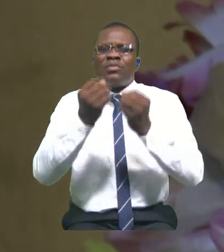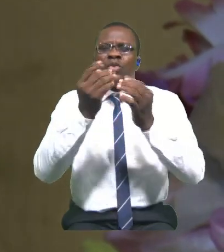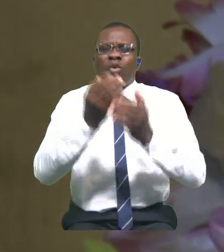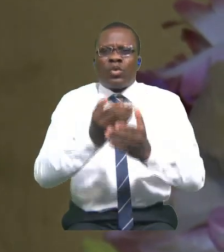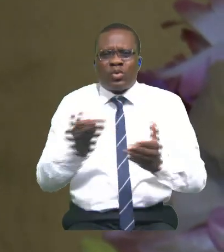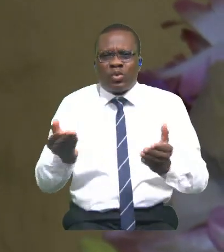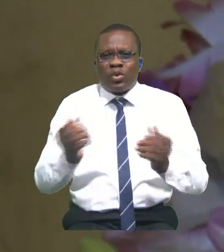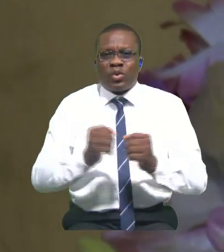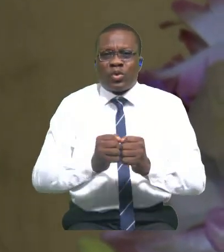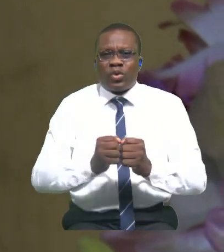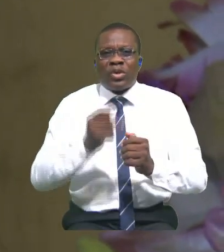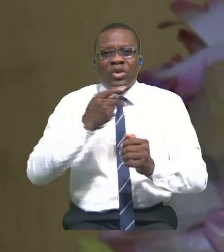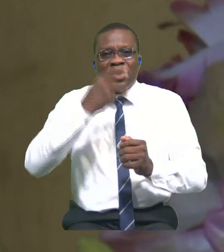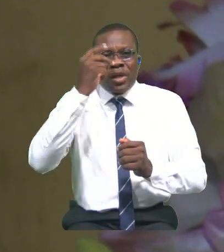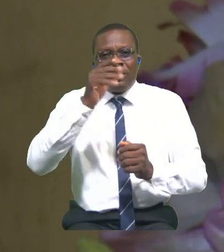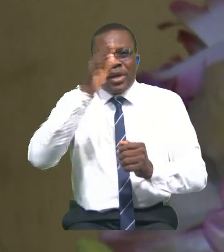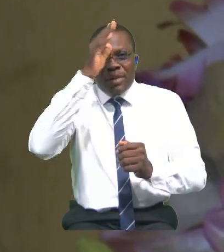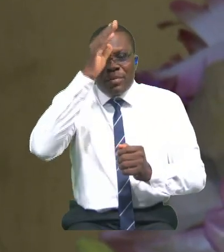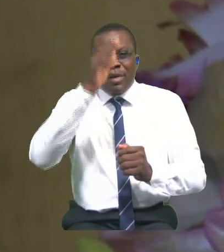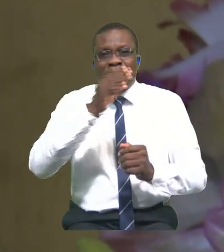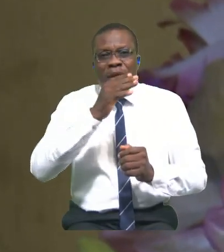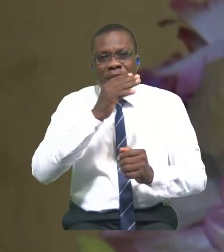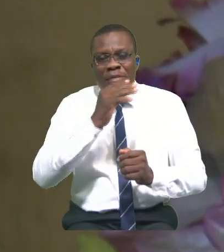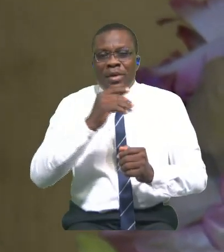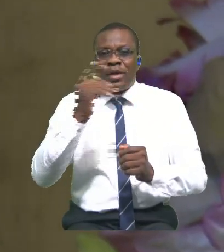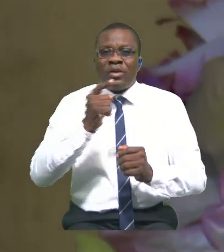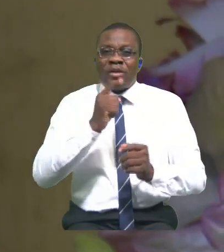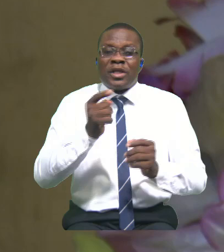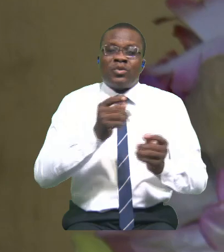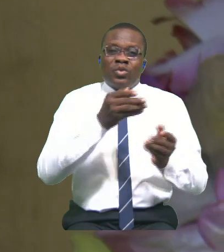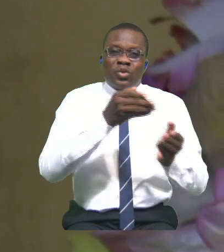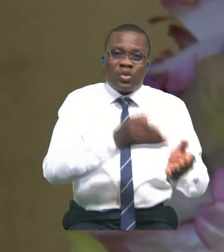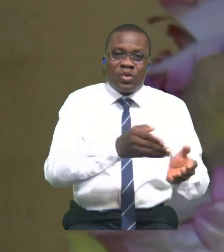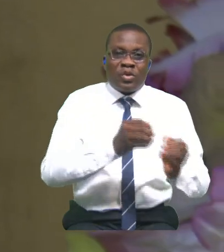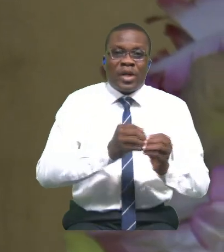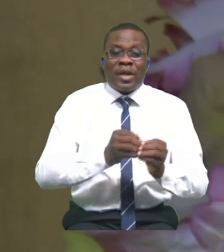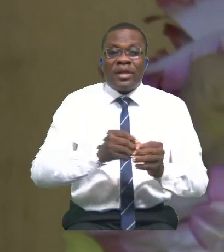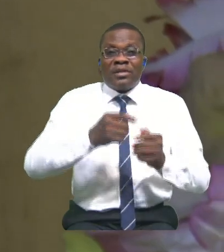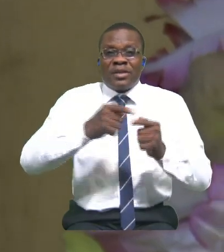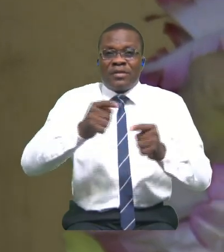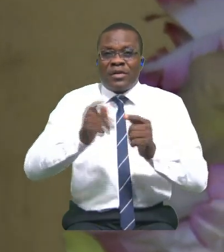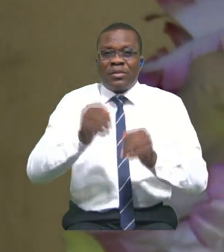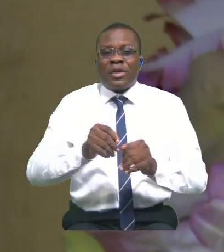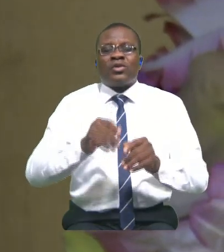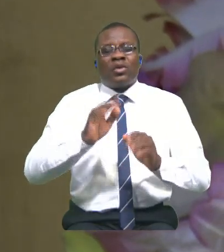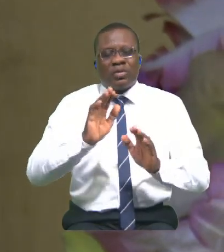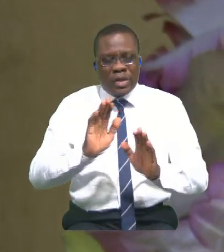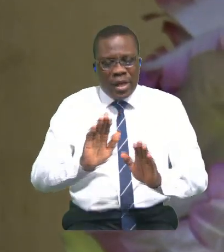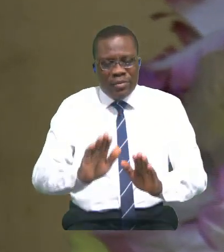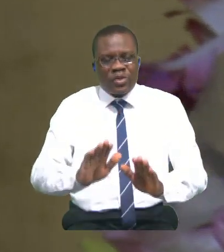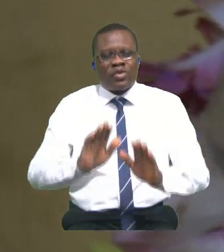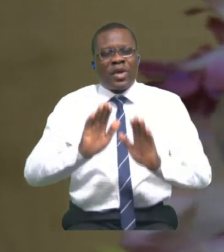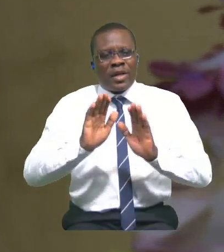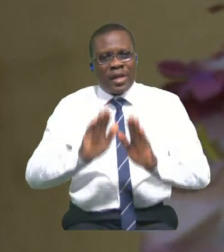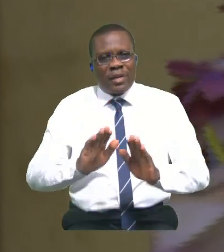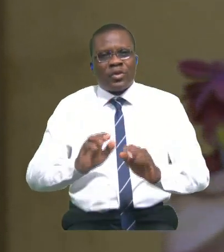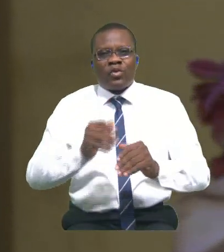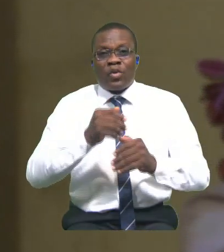dense les parents papa maman on s'est toujours en sorti grandsœur ça va aller on doit s'en sortir